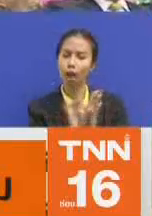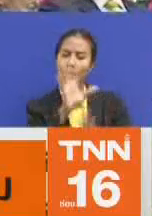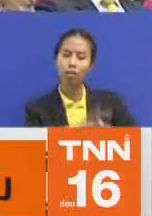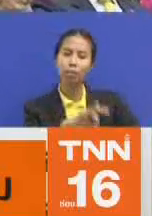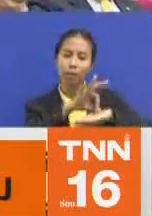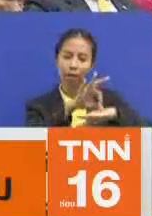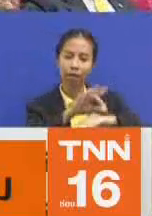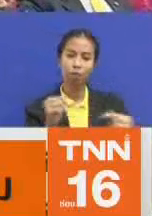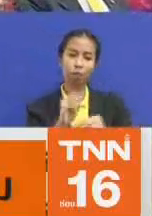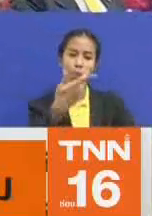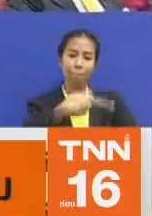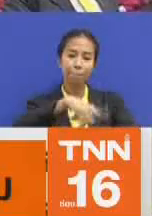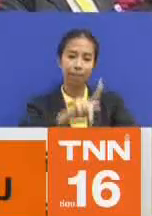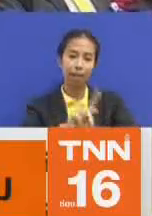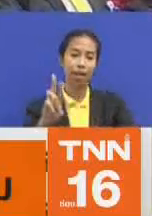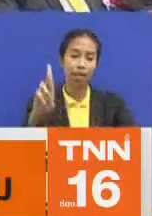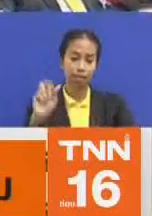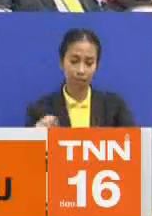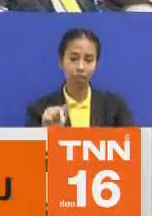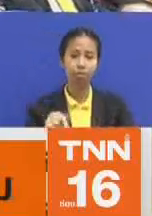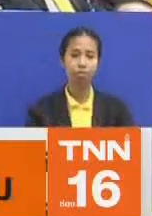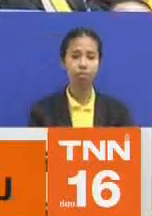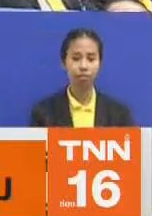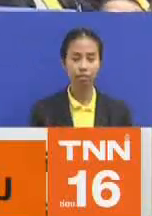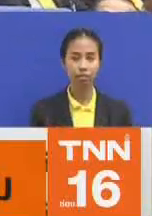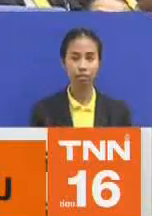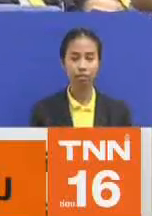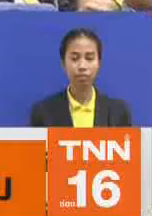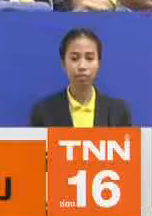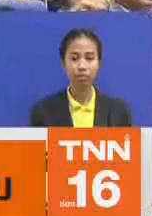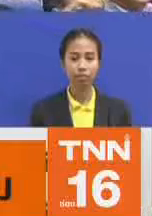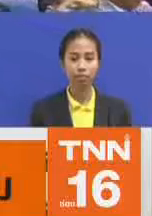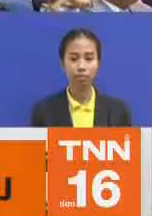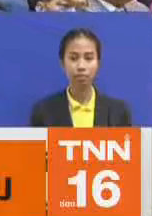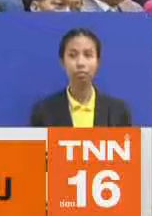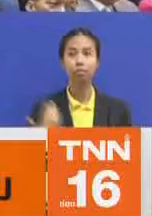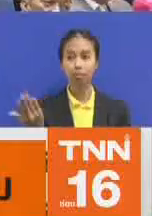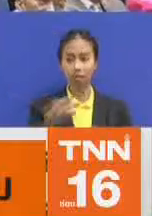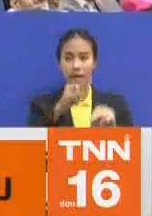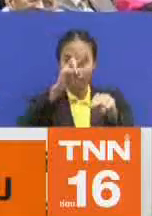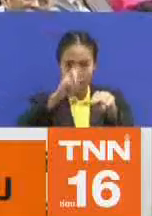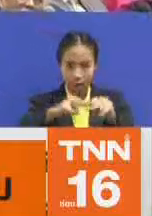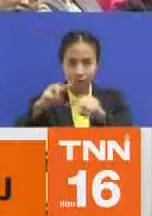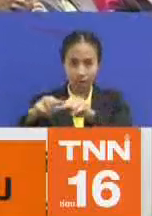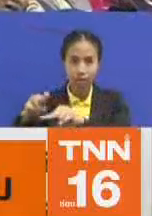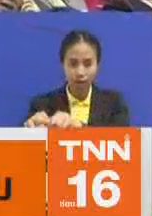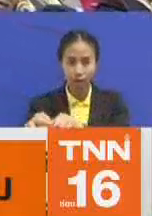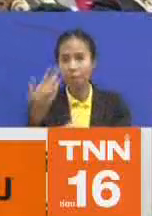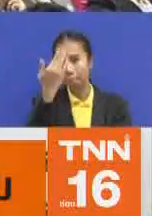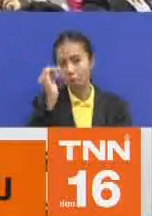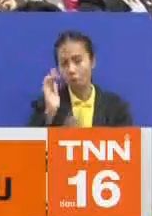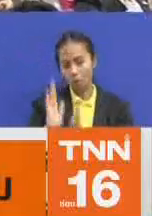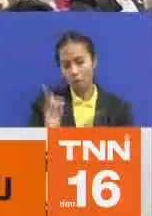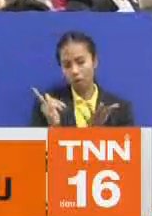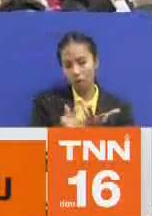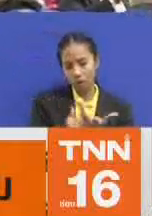พร้อมด้วยสสของพักทั้งหมดนะครับได้มีการลุกขึ้นเดินออกจากห้องประชุมครับซึ่งจากการสอบถามจากนายอนุทิน